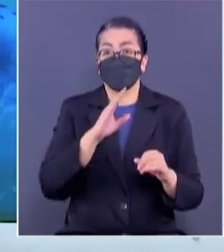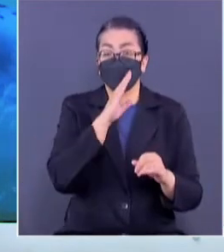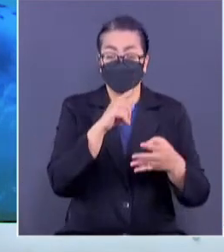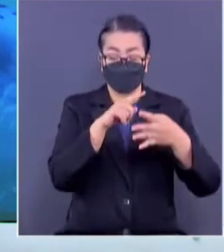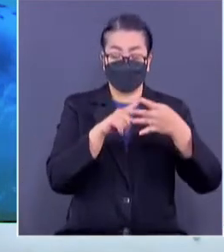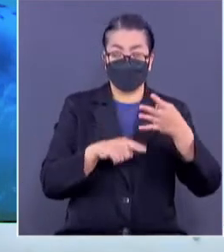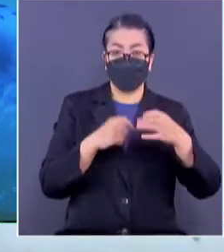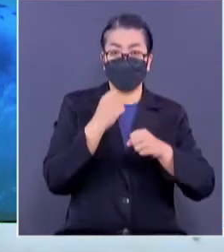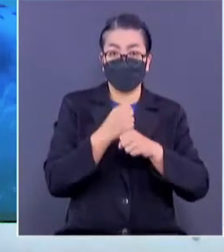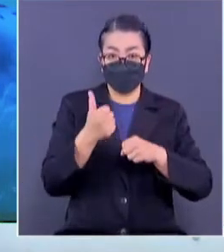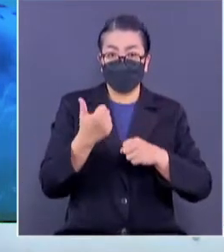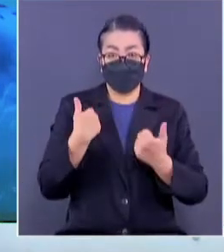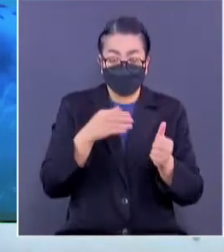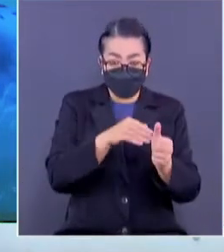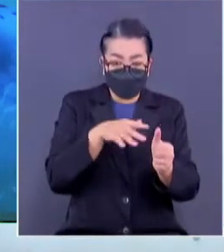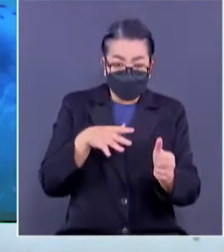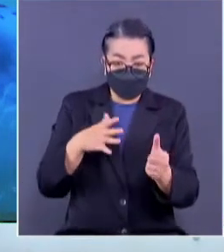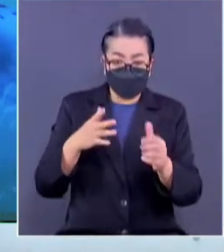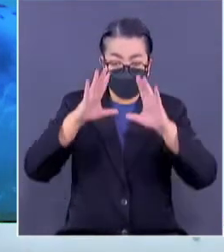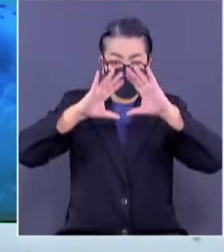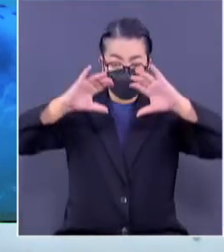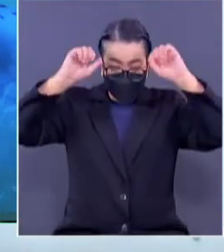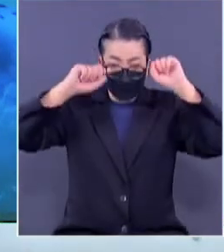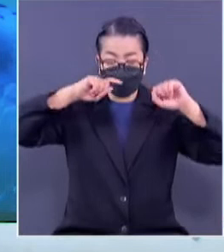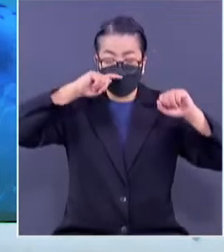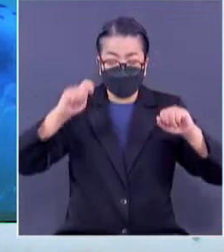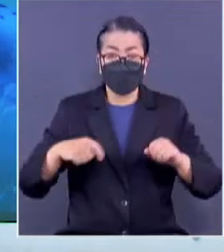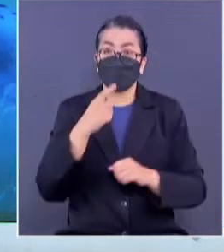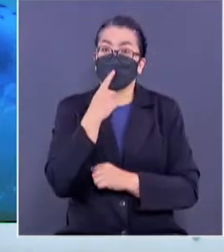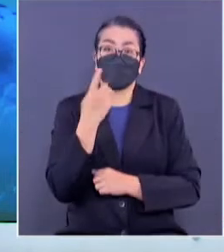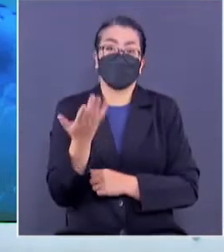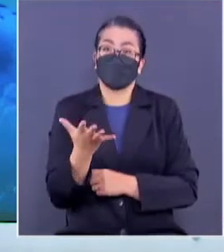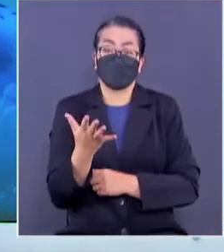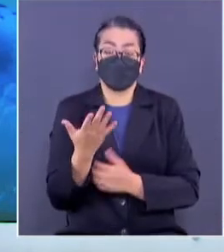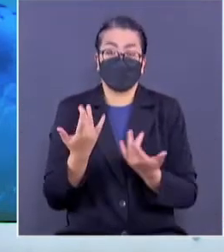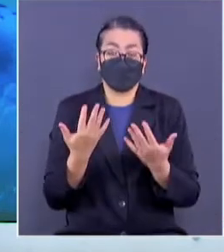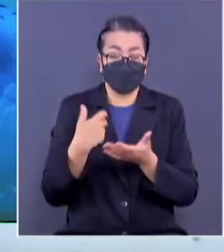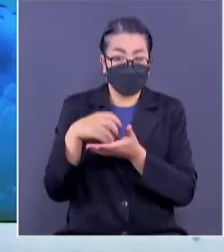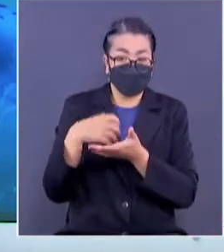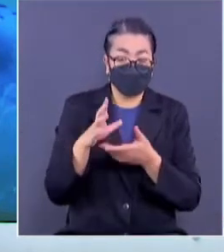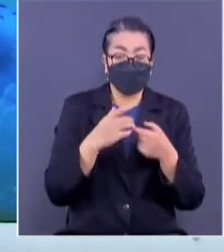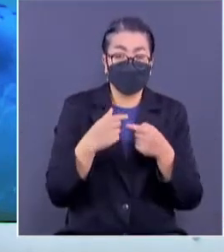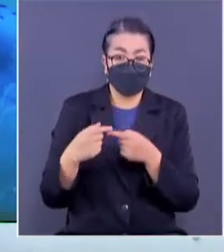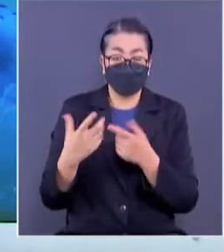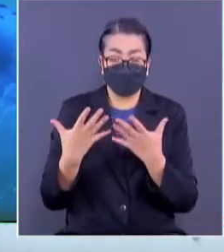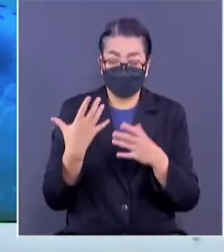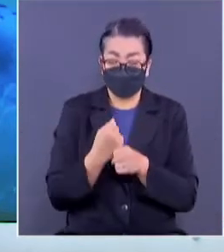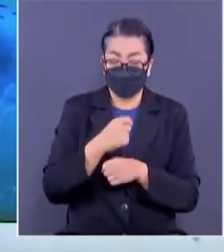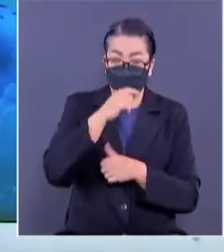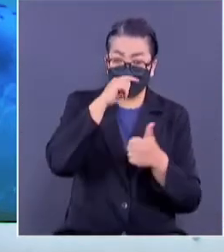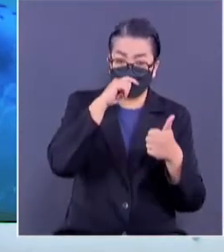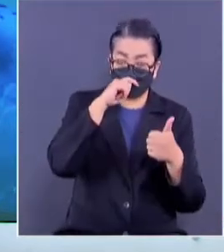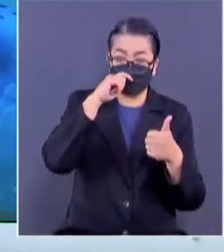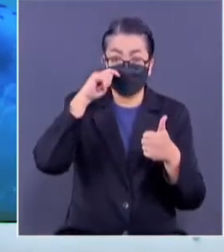พอทางฝั่งยูเครน aครั้งผู้นำเองก็ไม่ได้มีการพูดถึงเรื่องนี้มากนักเลยนะครับก็เดี๋ยวต้องติดตามสถานการณ์การต่อแน่นอนว่าถ้า